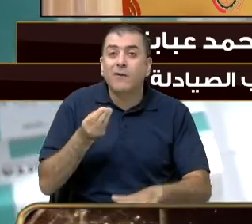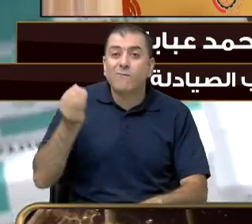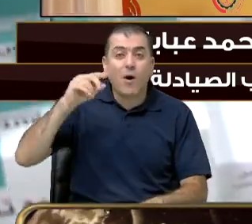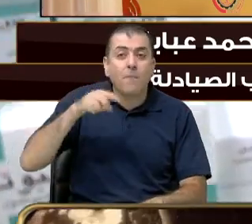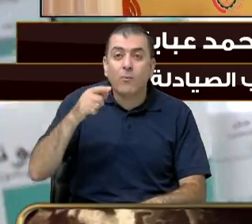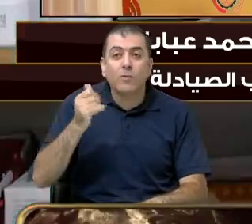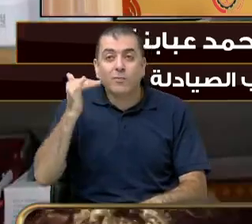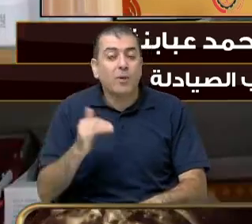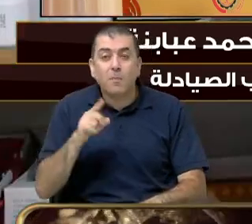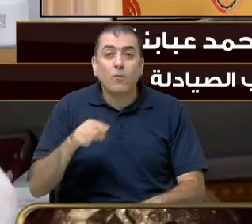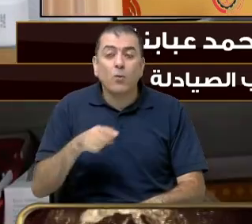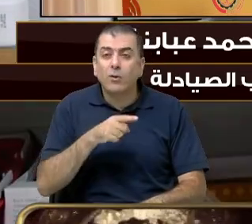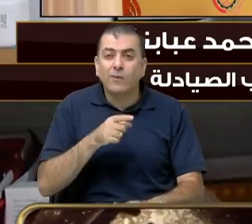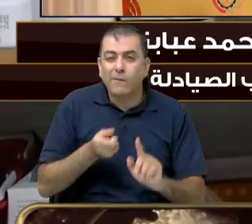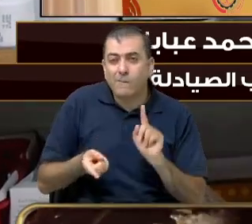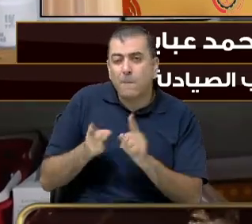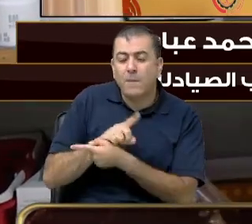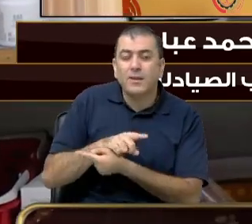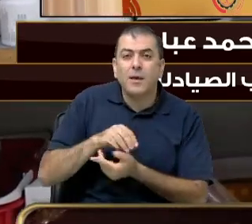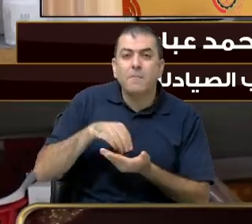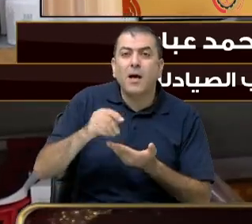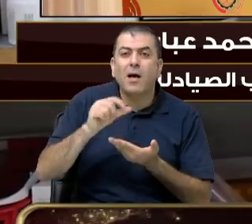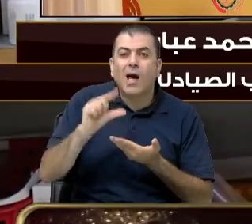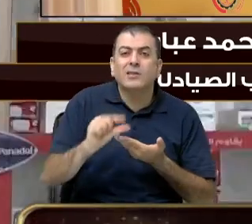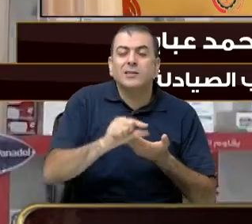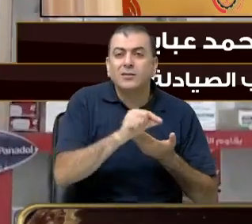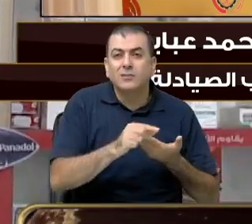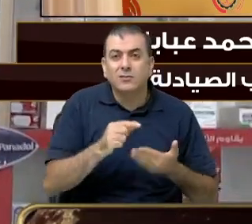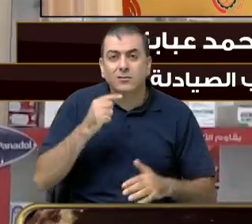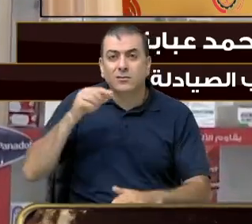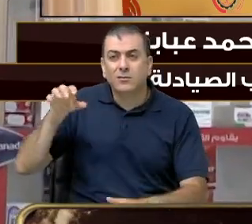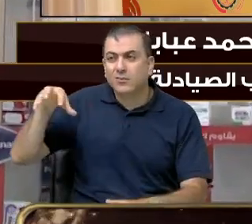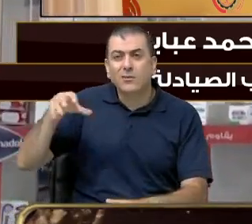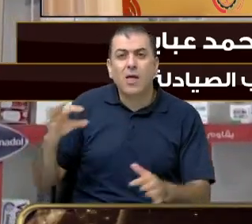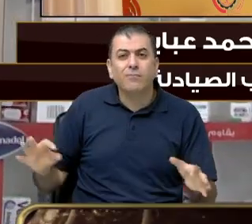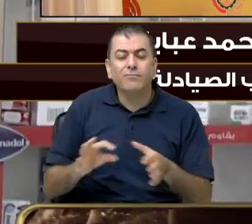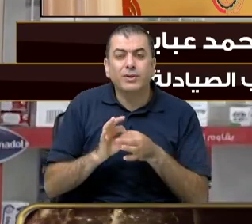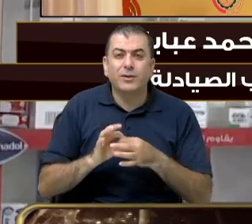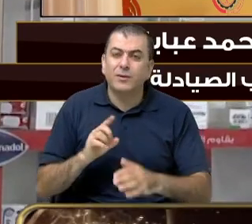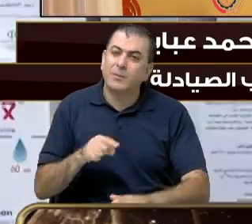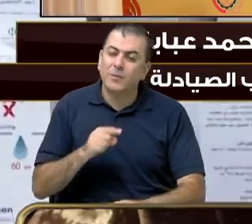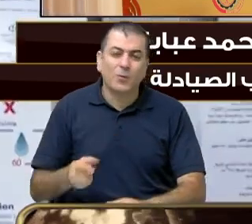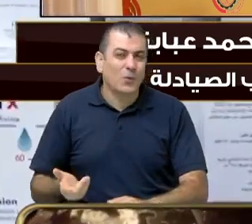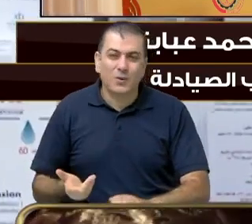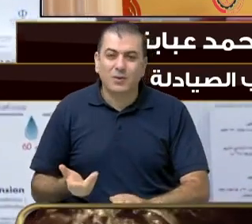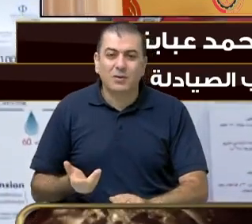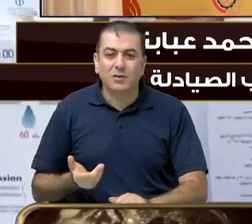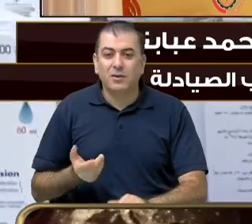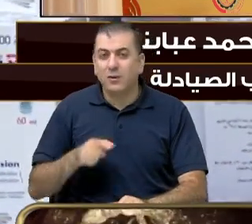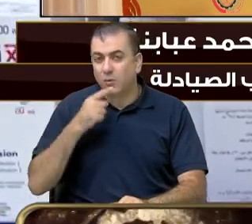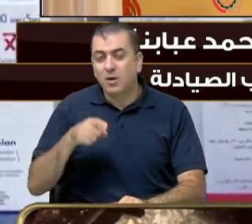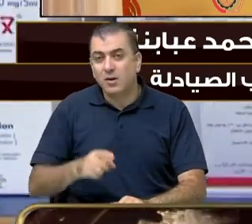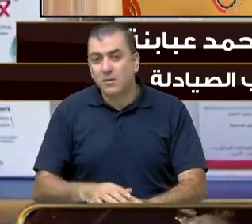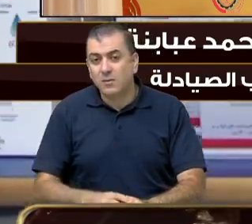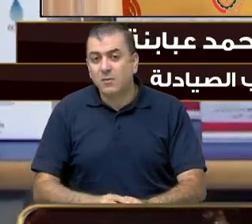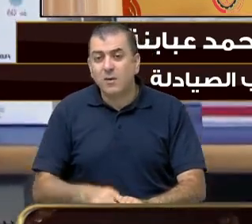نقصان يباع الدواء في كافة الصيدليات في المملكة بسعر واحد موحد، أصبحت هناك ناهيك عن